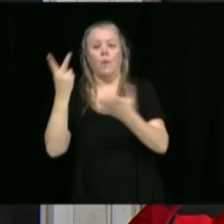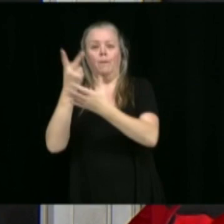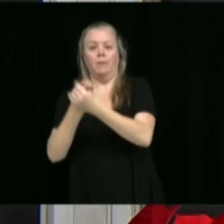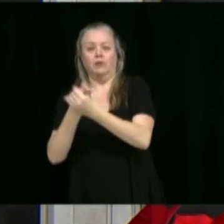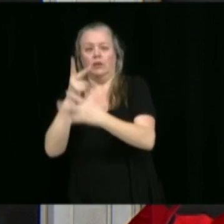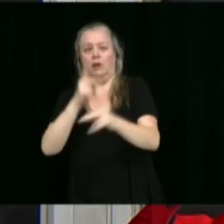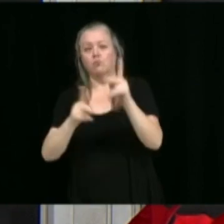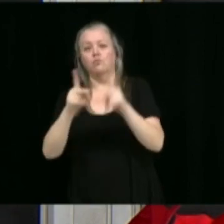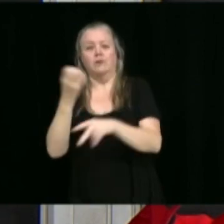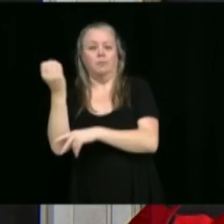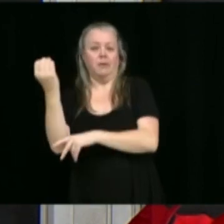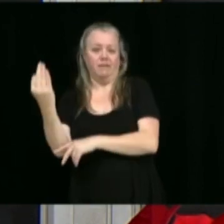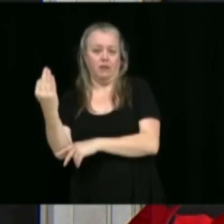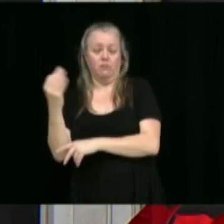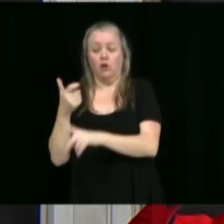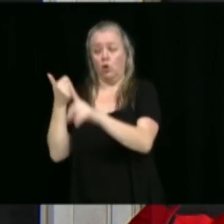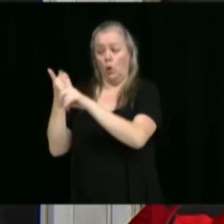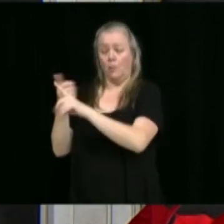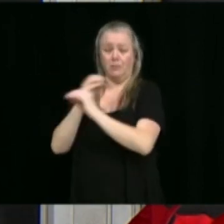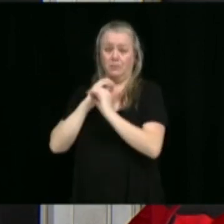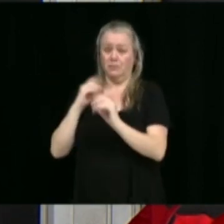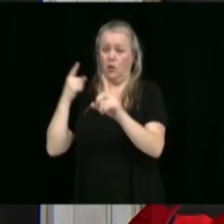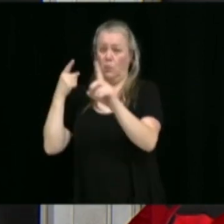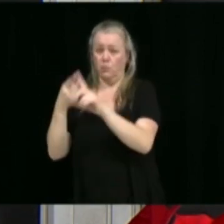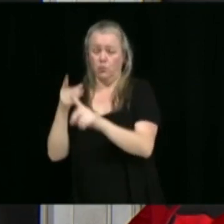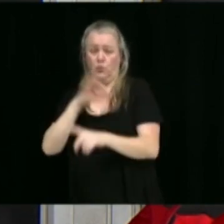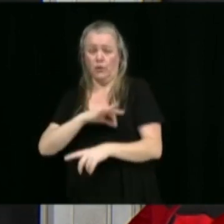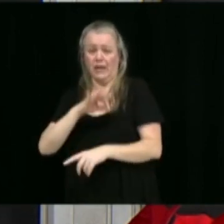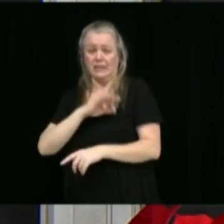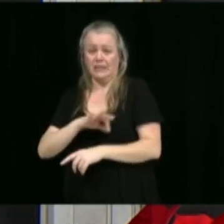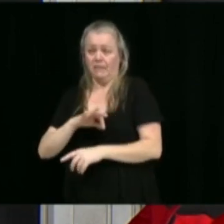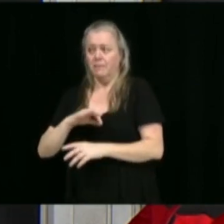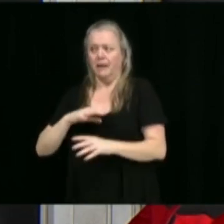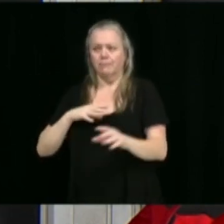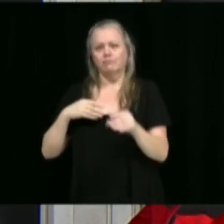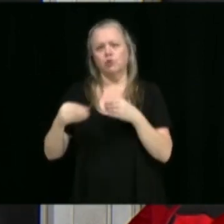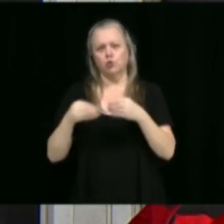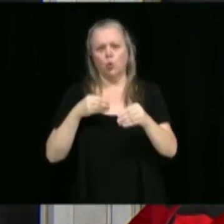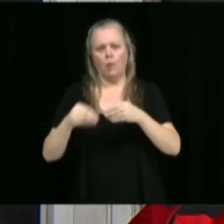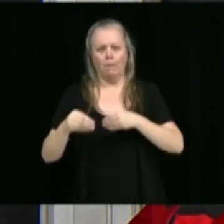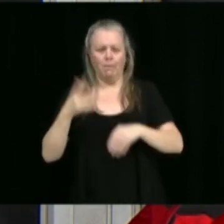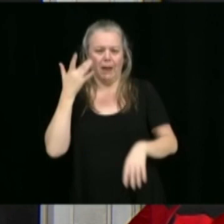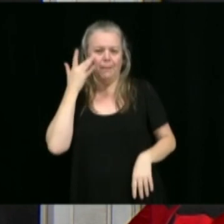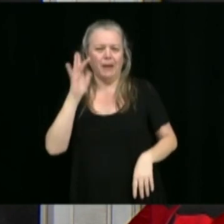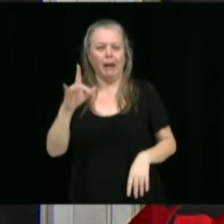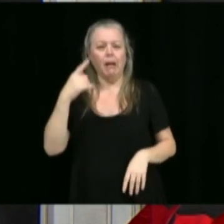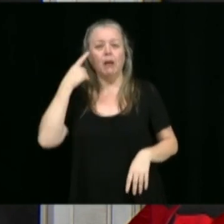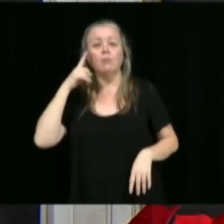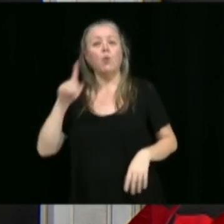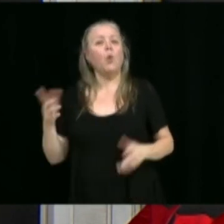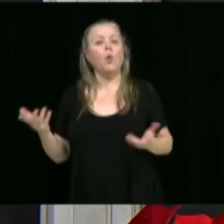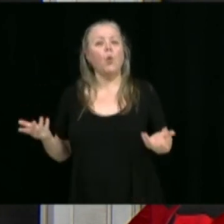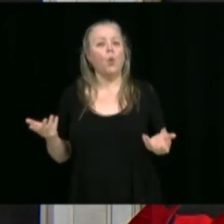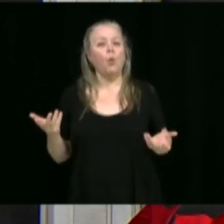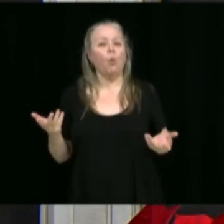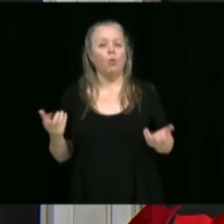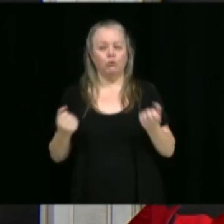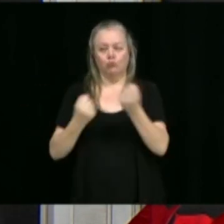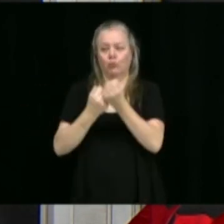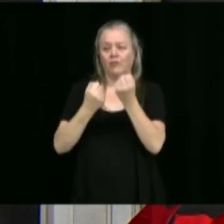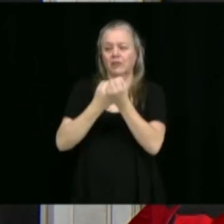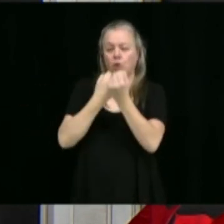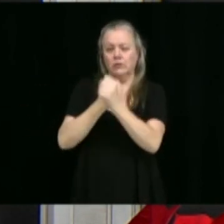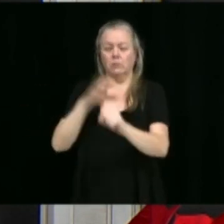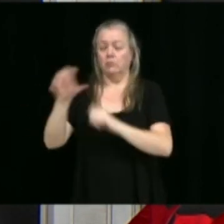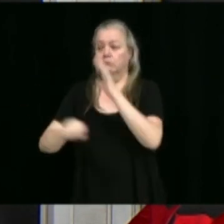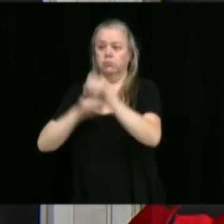une organisation sans but lucratif qui se veut agile pour justement pouvoir... capitaliser sur les subventions